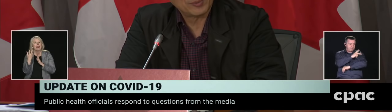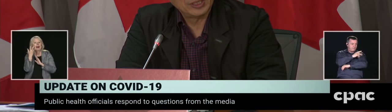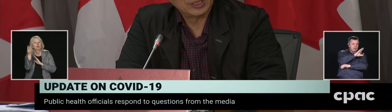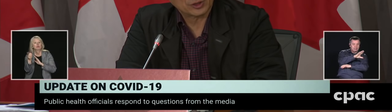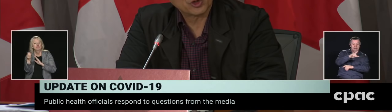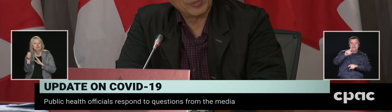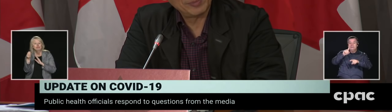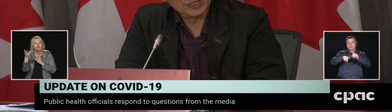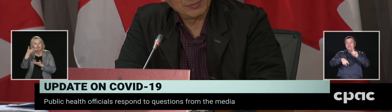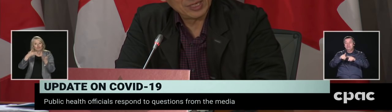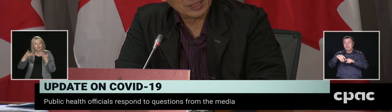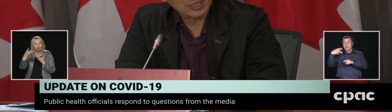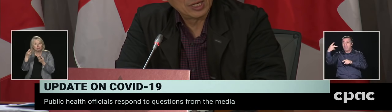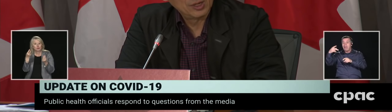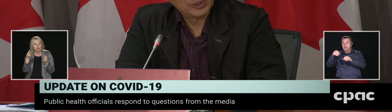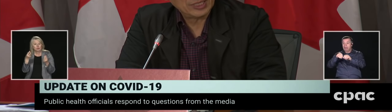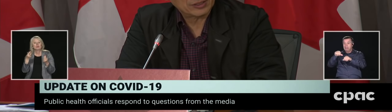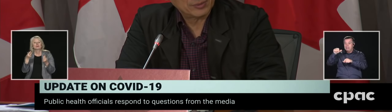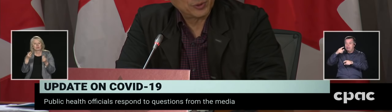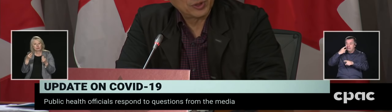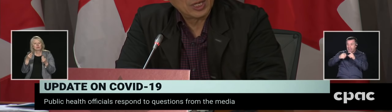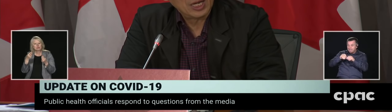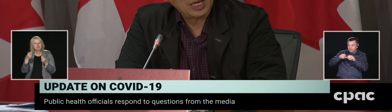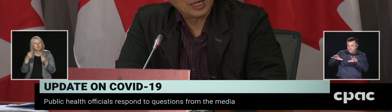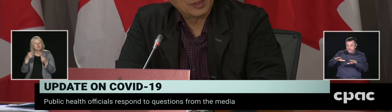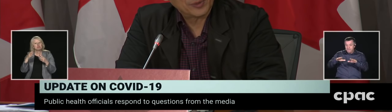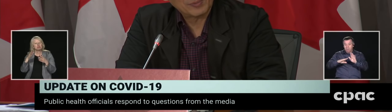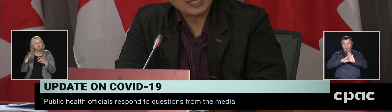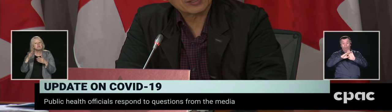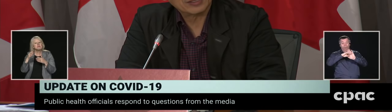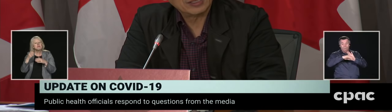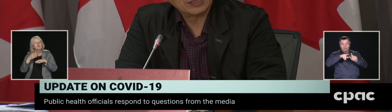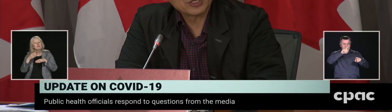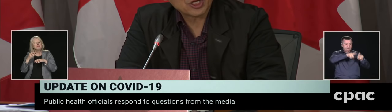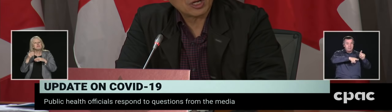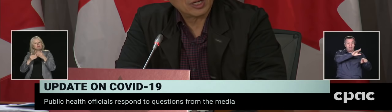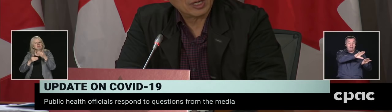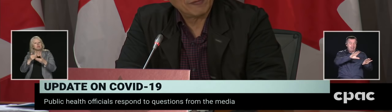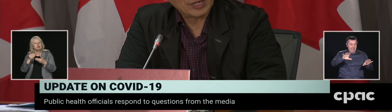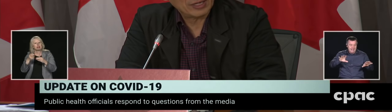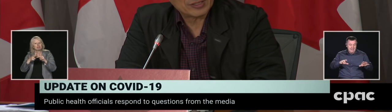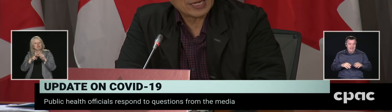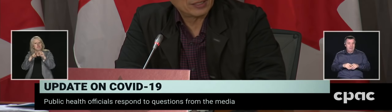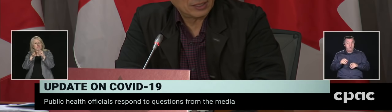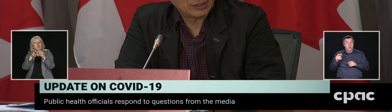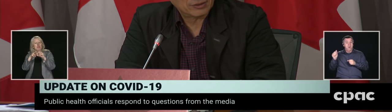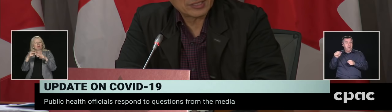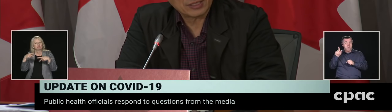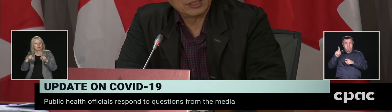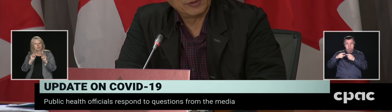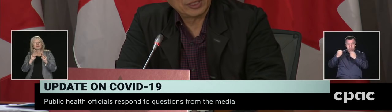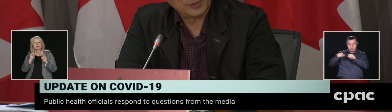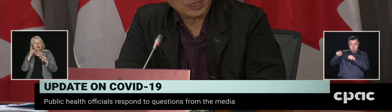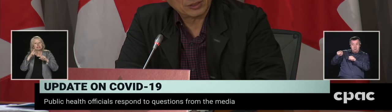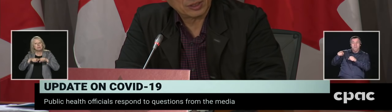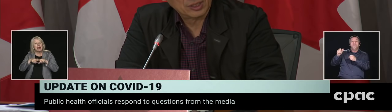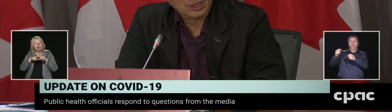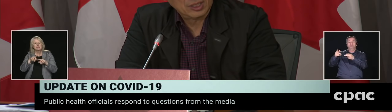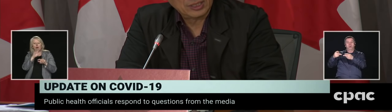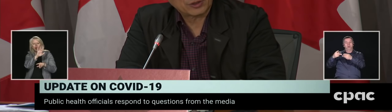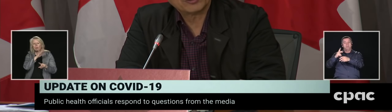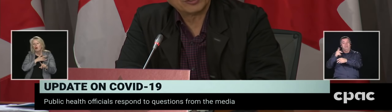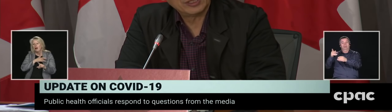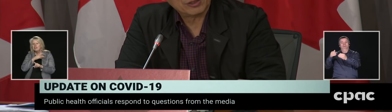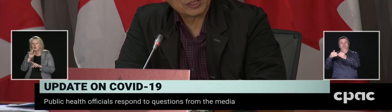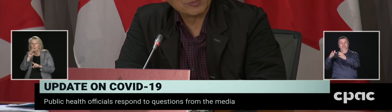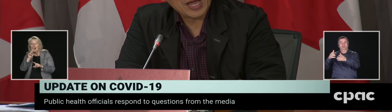propre courbe épidémique, peut-être peut permettre les gens à faire quelques activités, peut-être